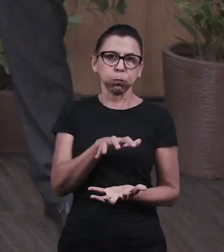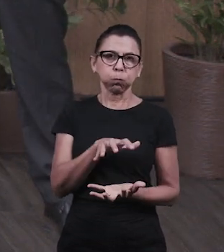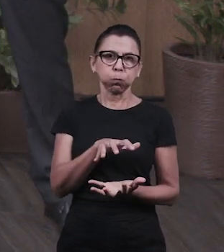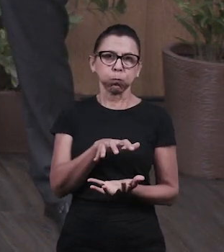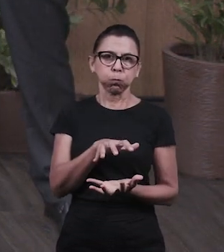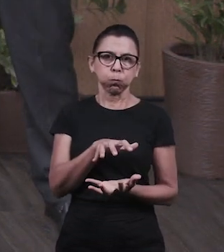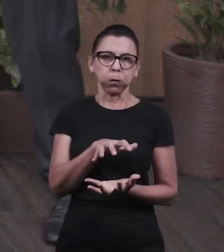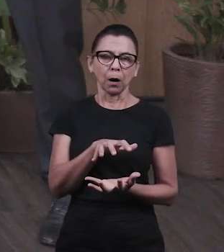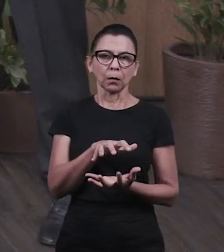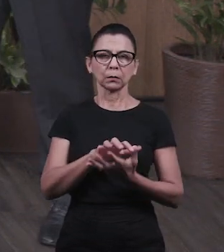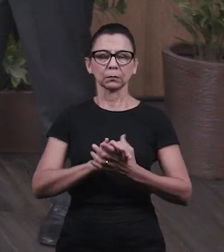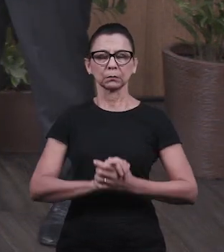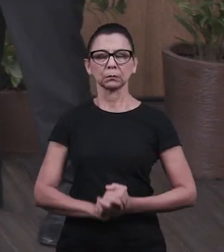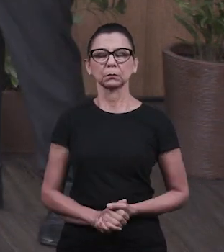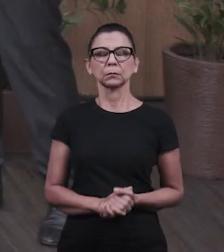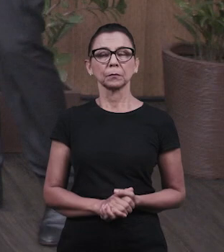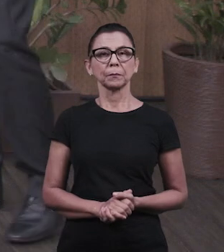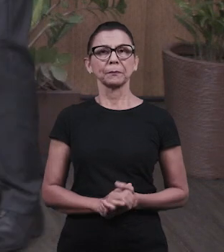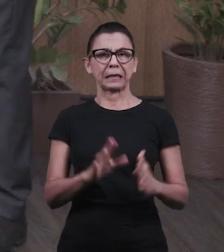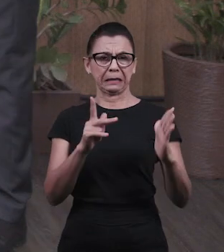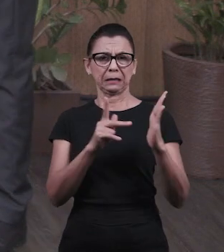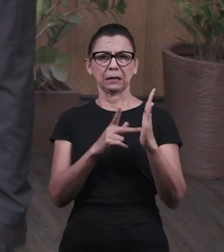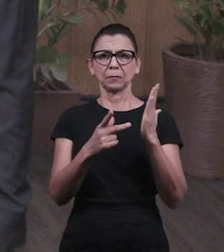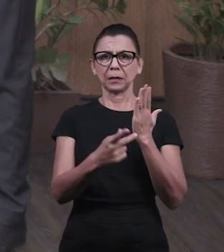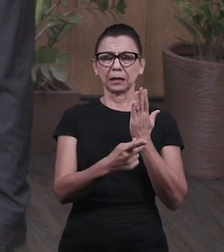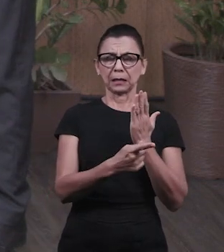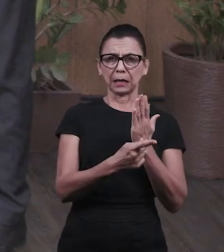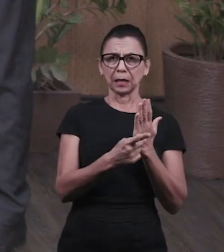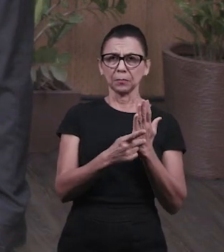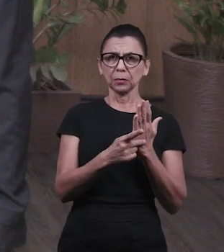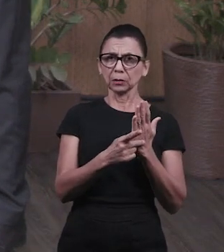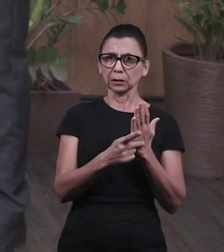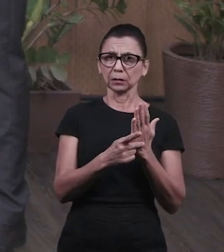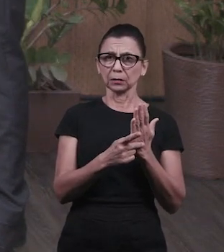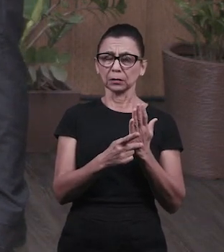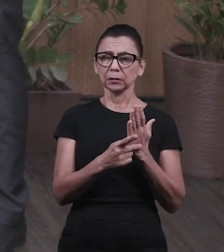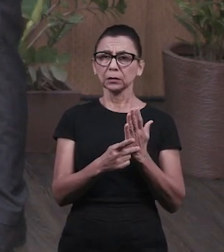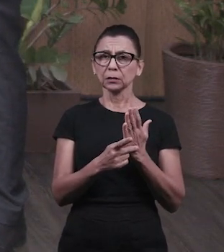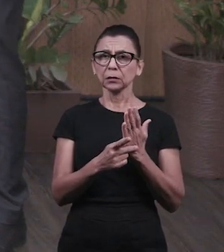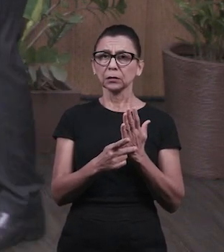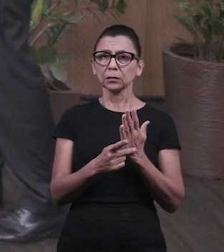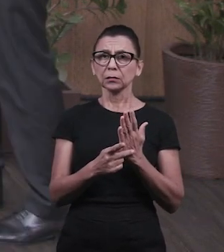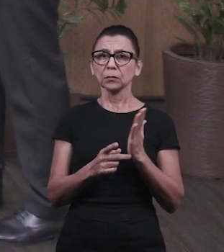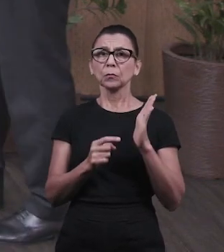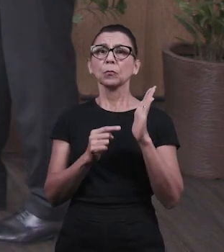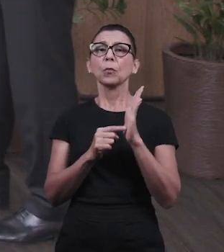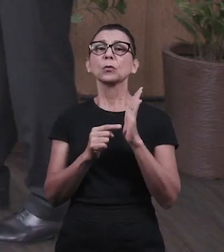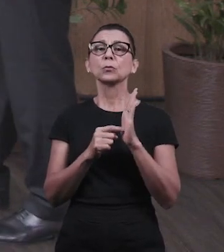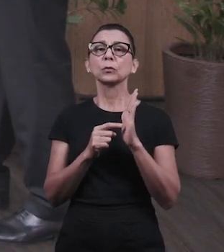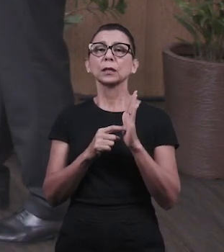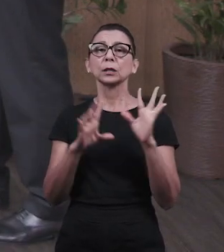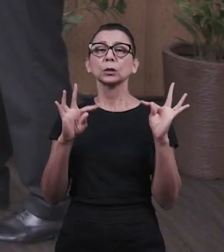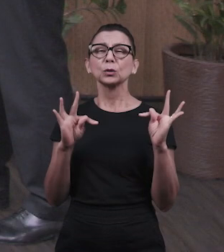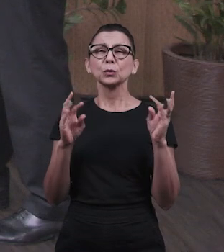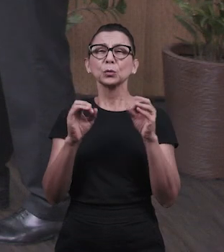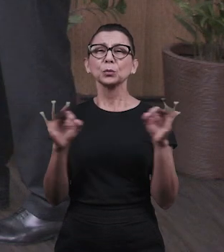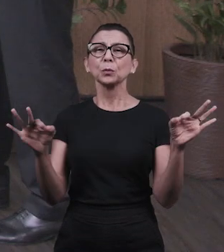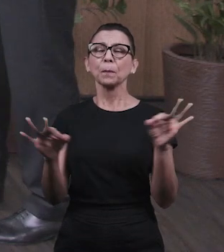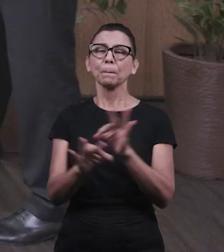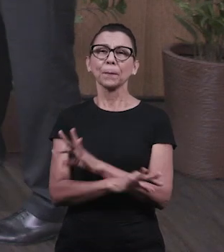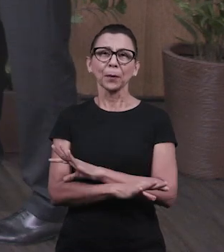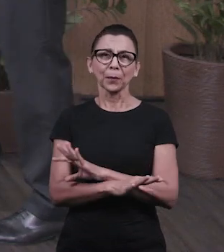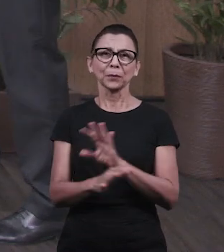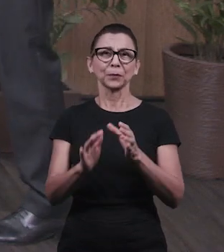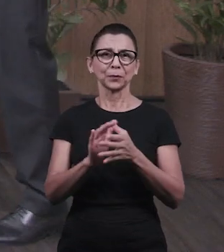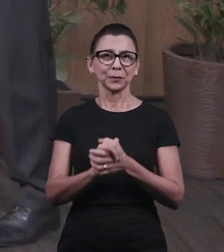притче все уже было готово для того, чтобы сделать хлеб. Хлеб уже, пшеница была